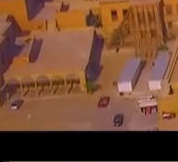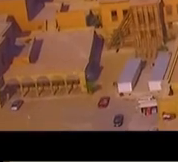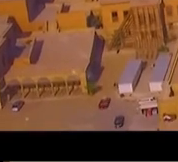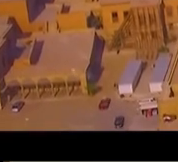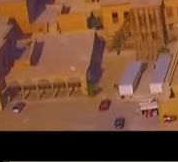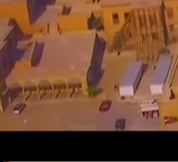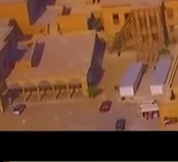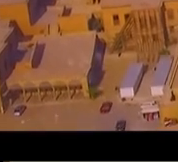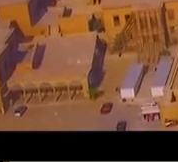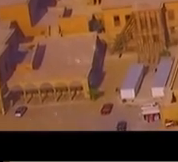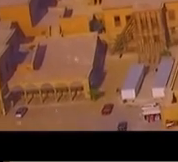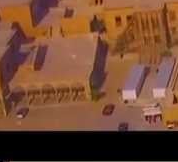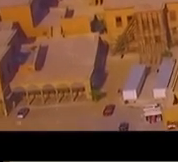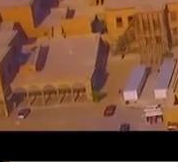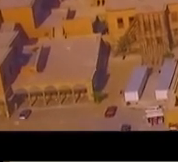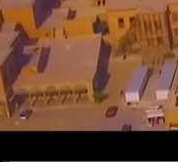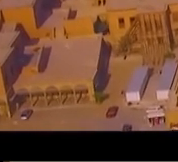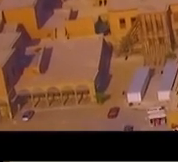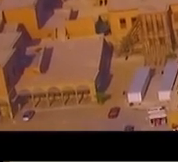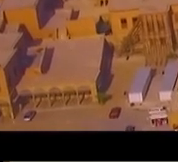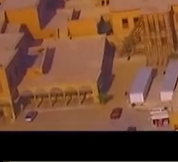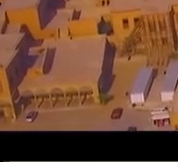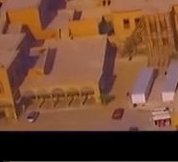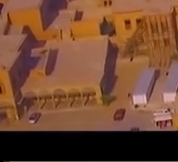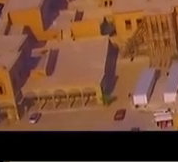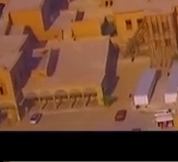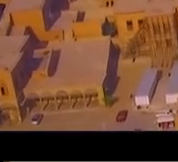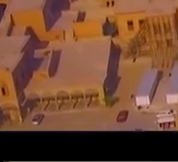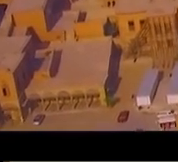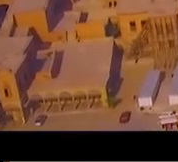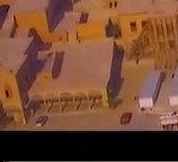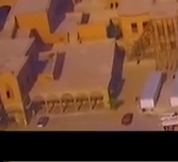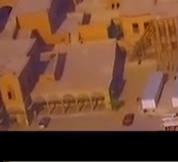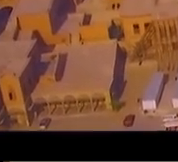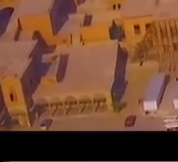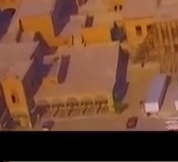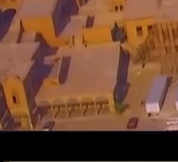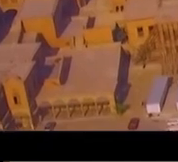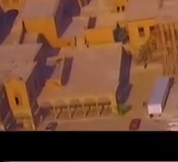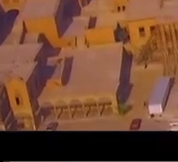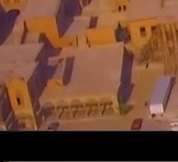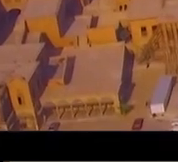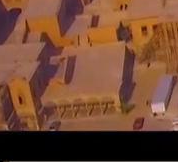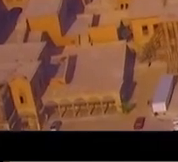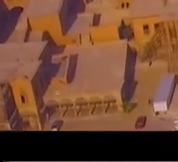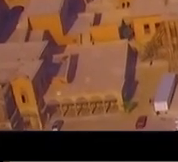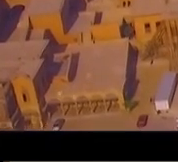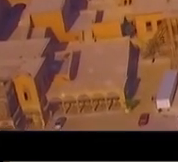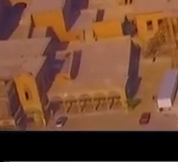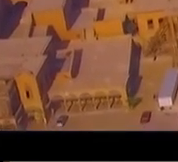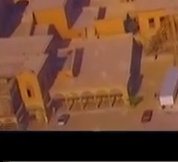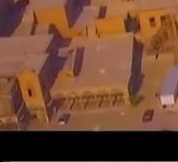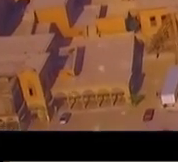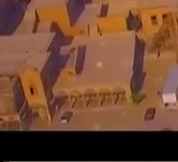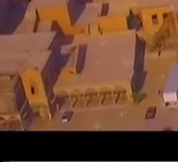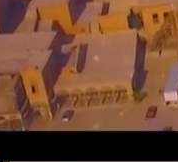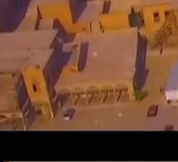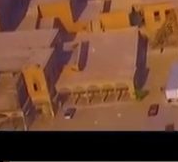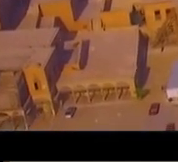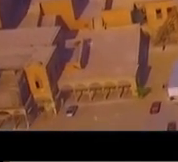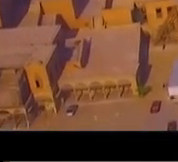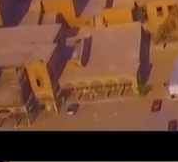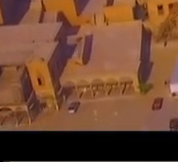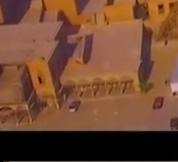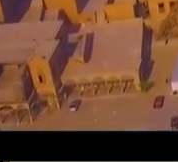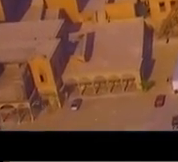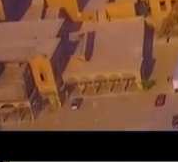رب العالمين، وصل اللهم وسلم على المبعوث رحمة